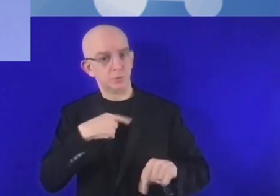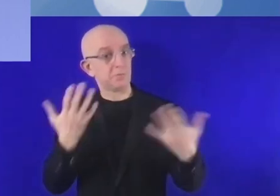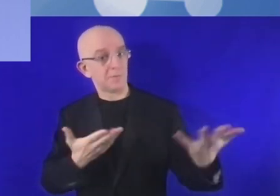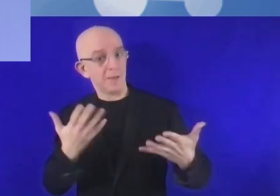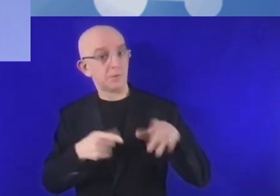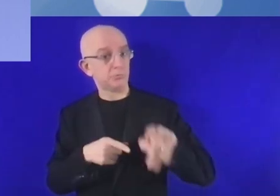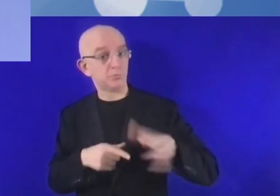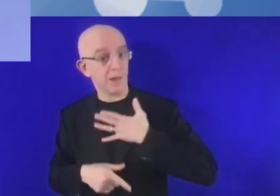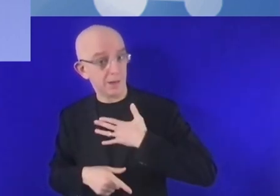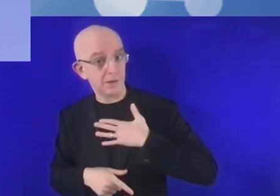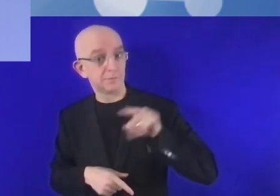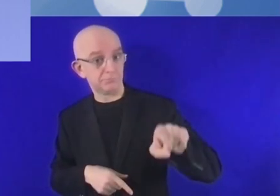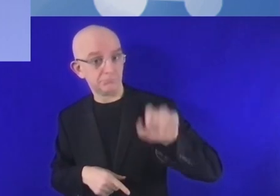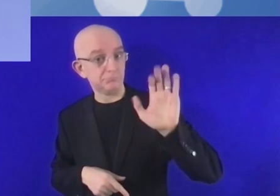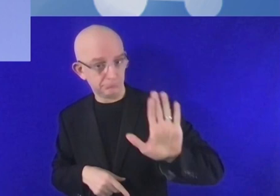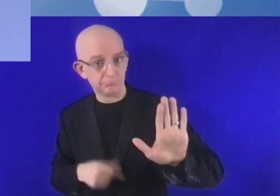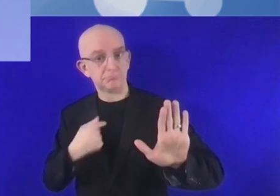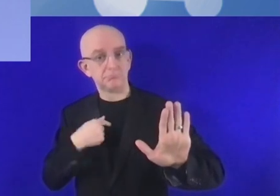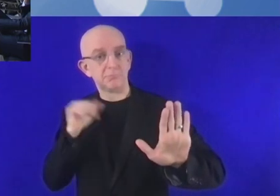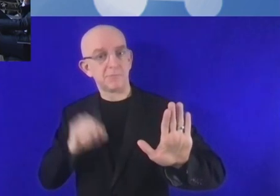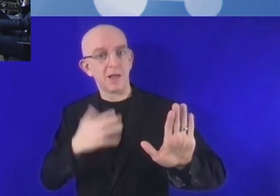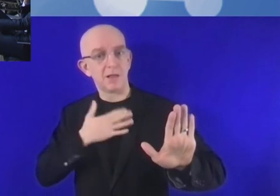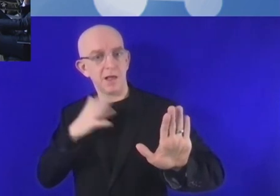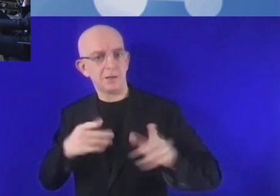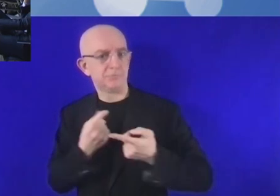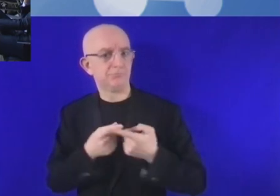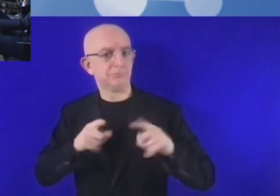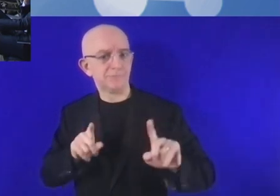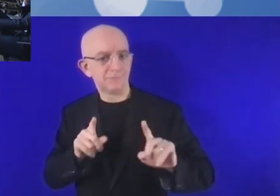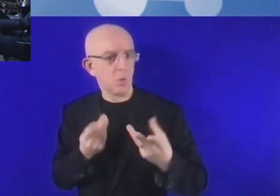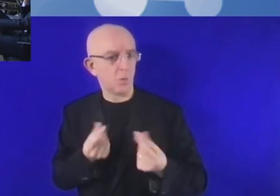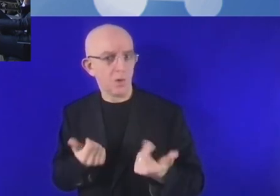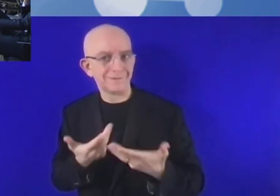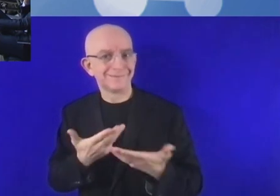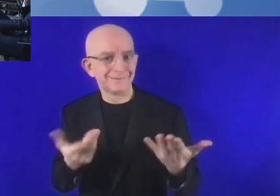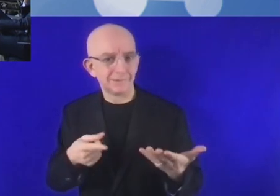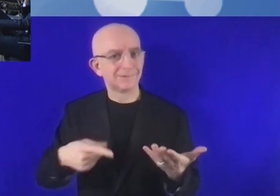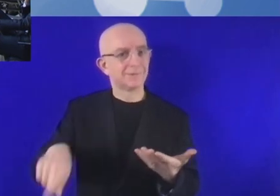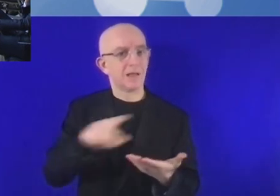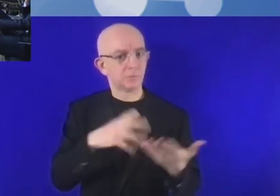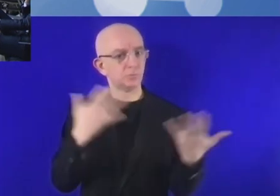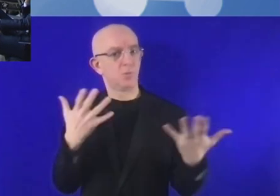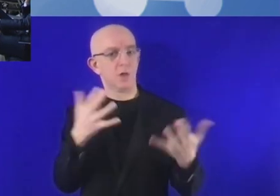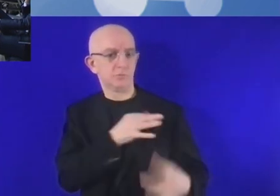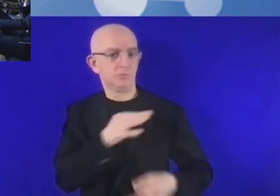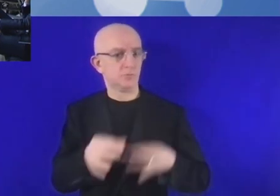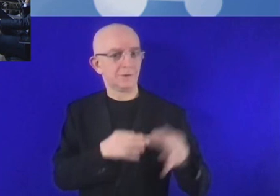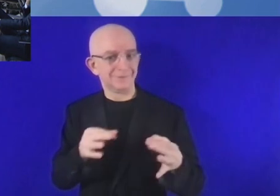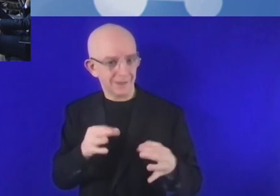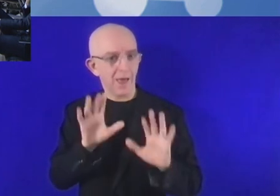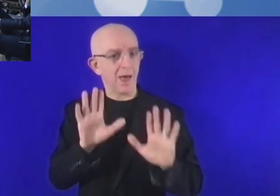zapewnić, że każdy ma swoje gusta i lepiej o nich nie dyskutować. Natomiast pamiętajmy, że jeżeli dwie